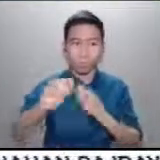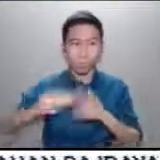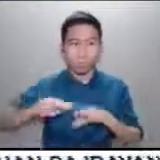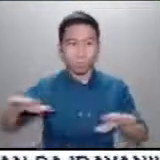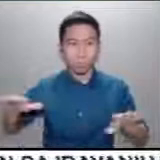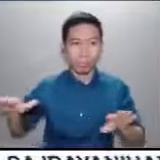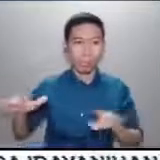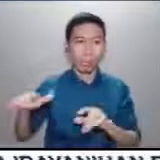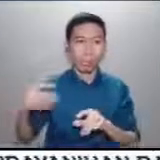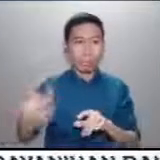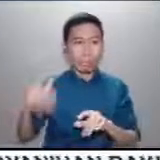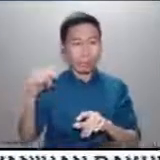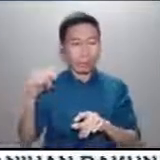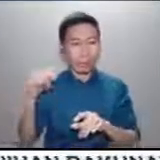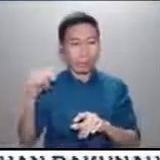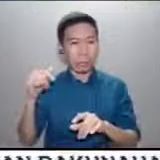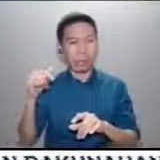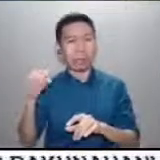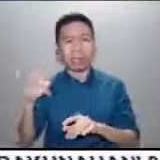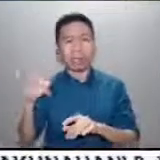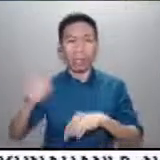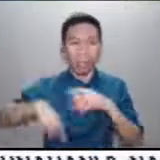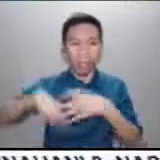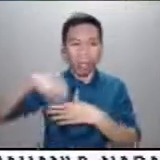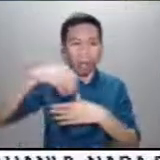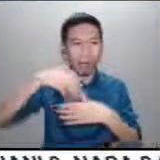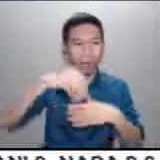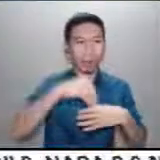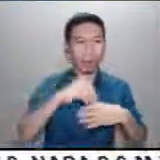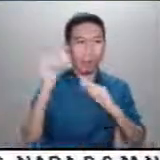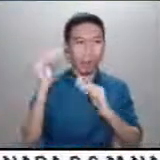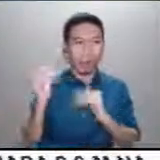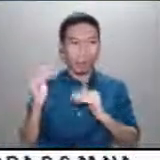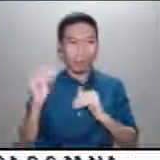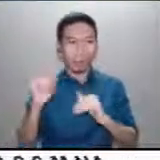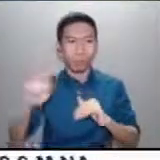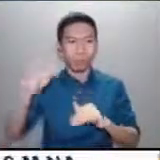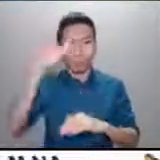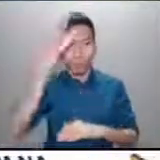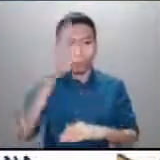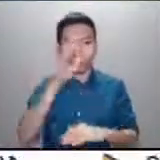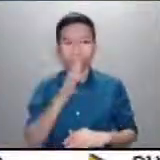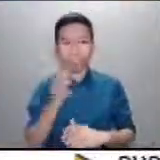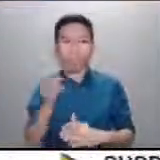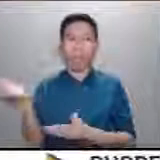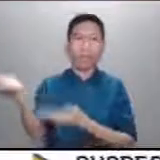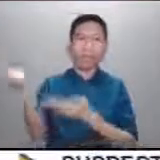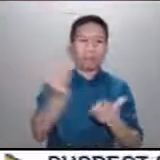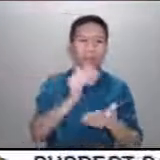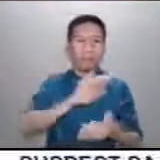unta, madasig ang mga gibganan ng mudala sa ilahang mga anak. Dili